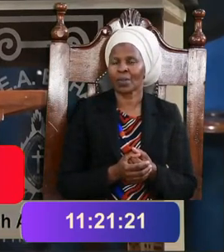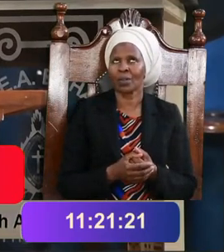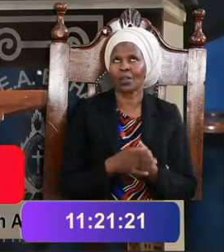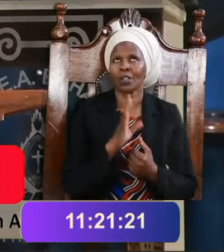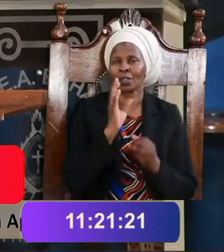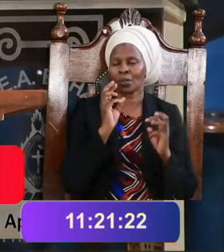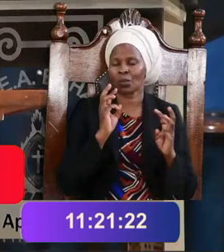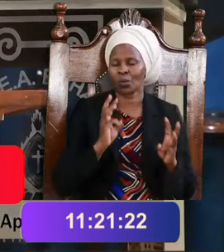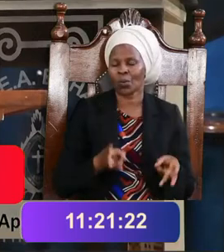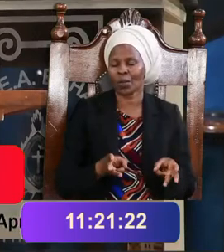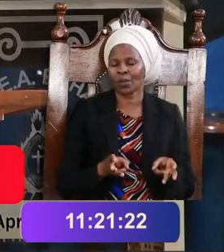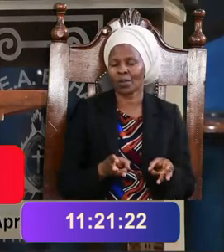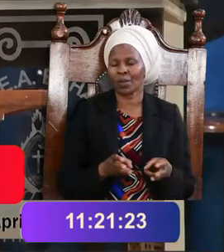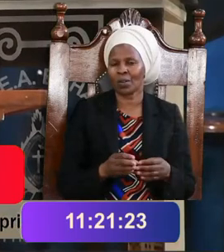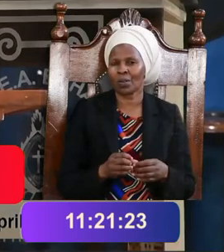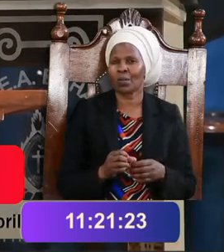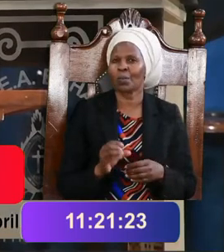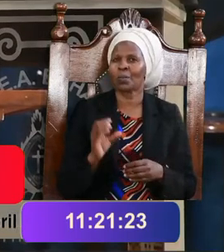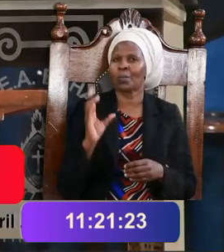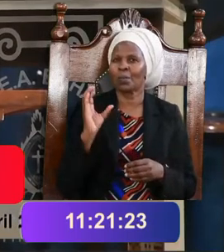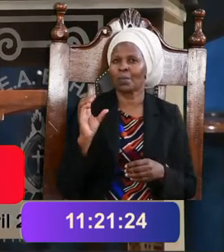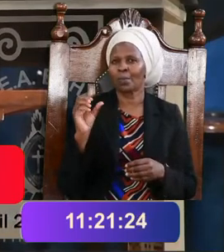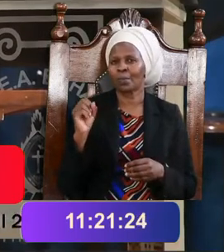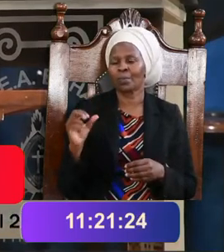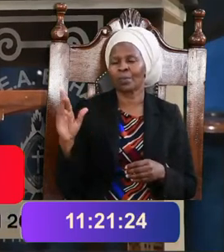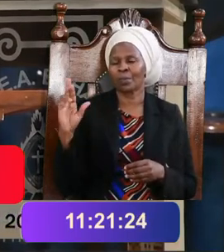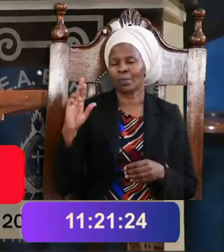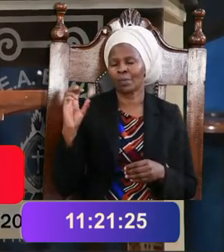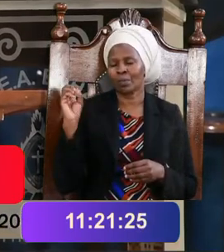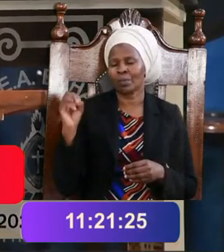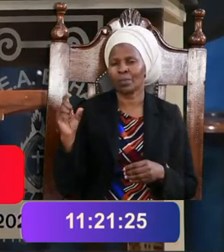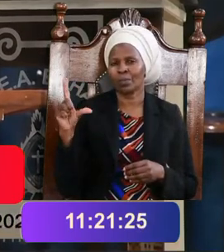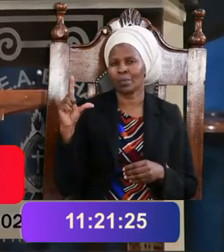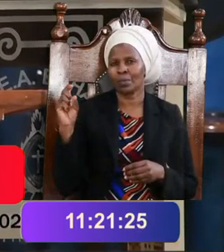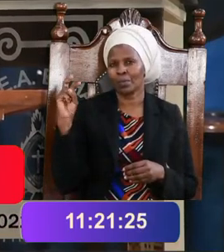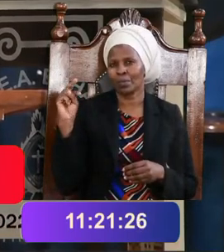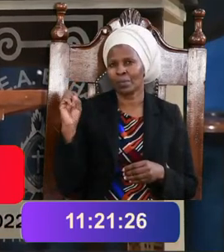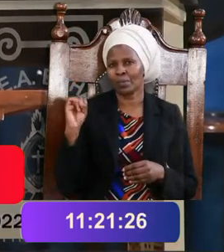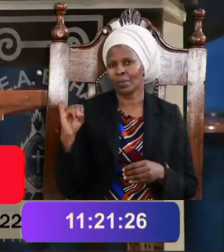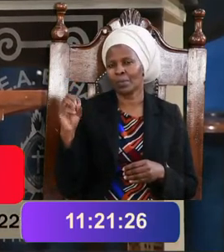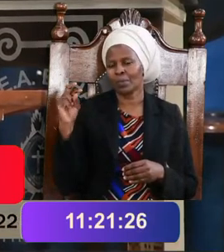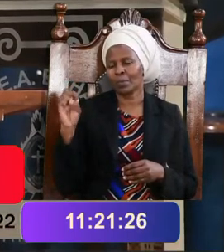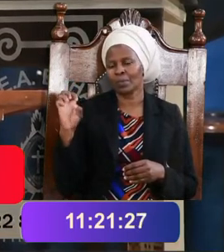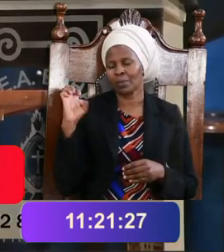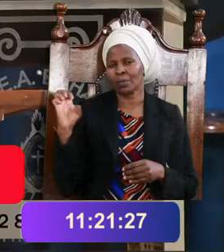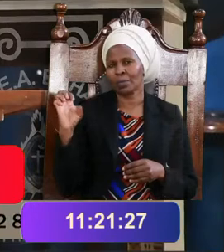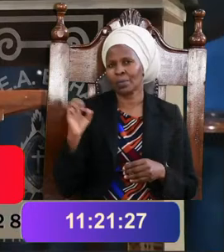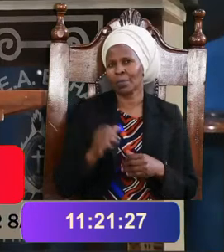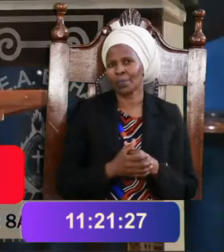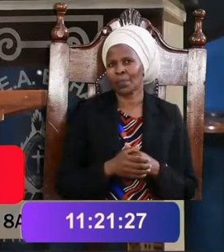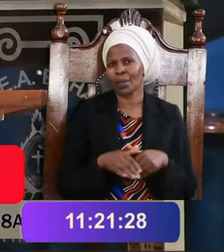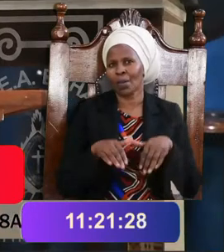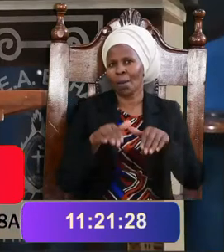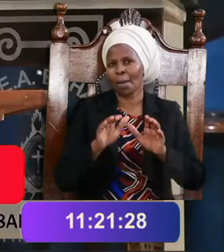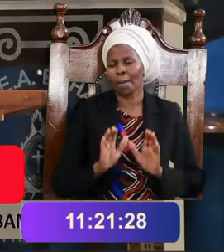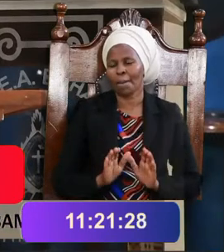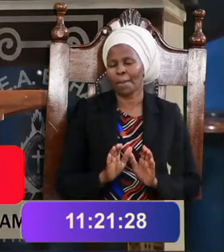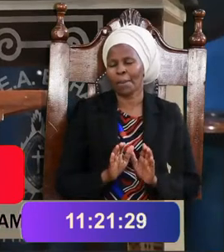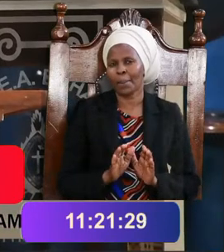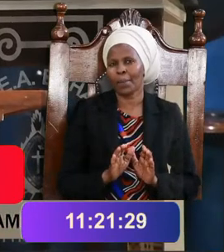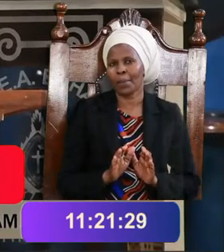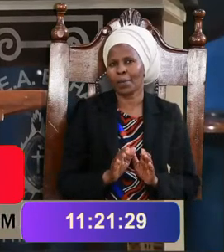Mungu tuatangazia kifo cha Caroline Wajiro Hereni wa kutoka Isirifo District. Masichi itakuwa